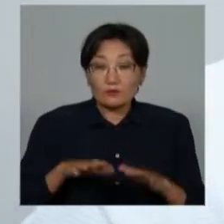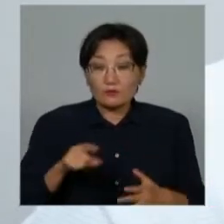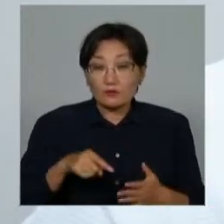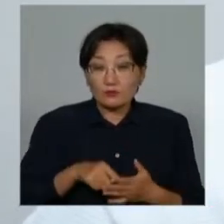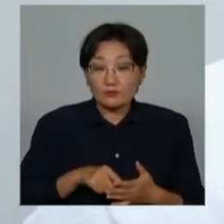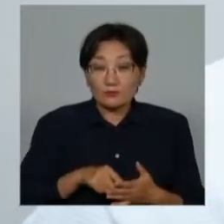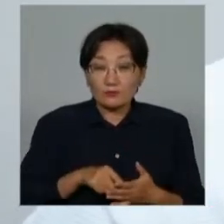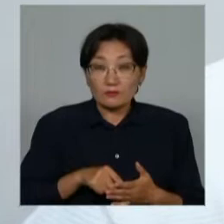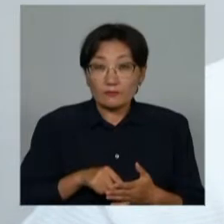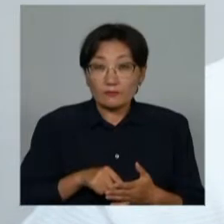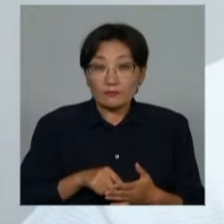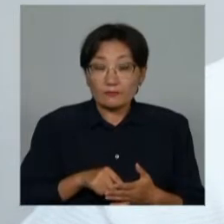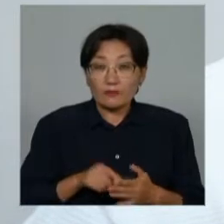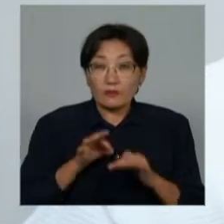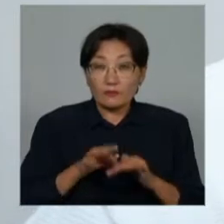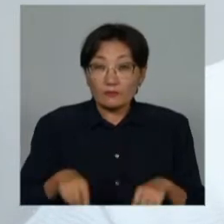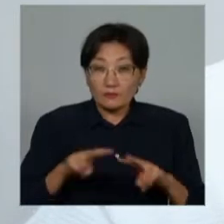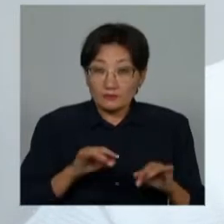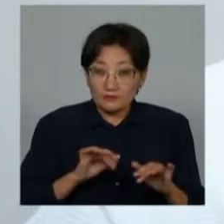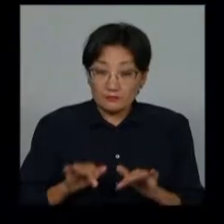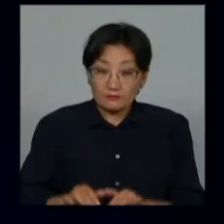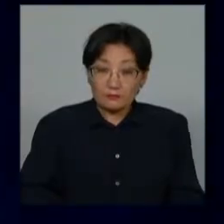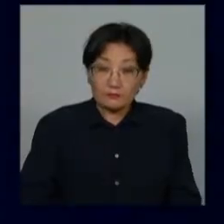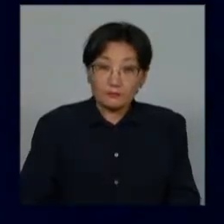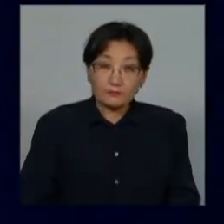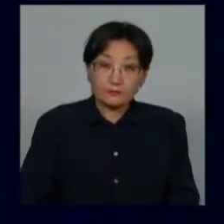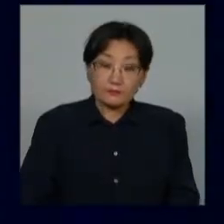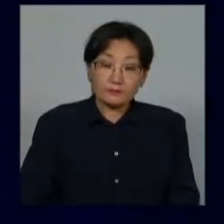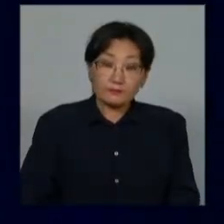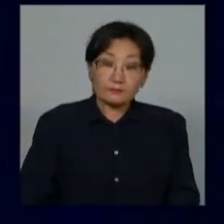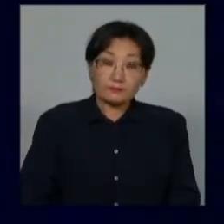об избрании меры пресечения. Проводятся следственные действия.